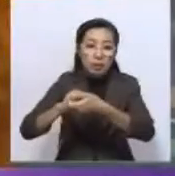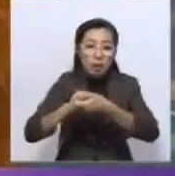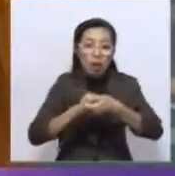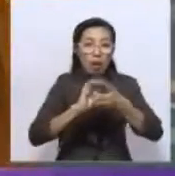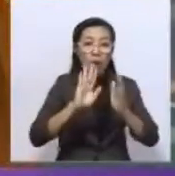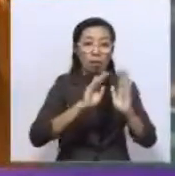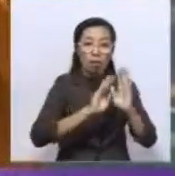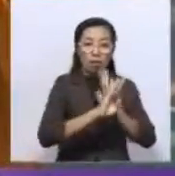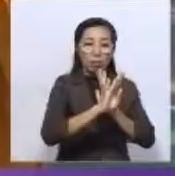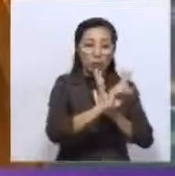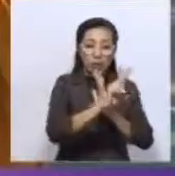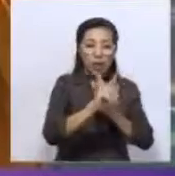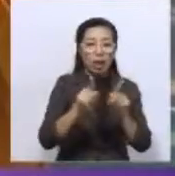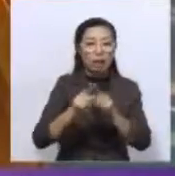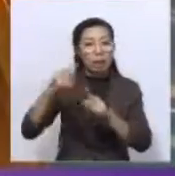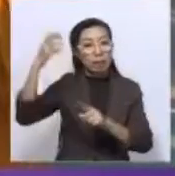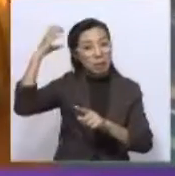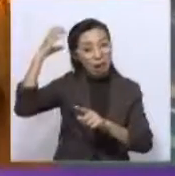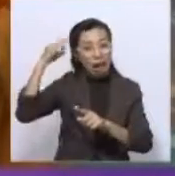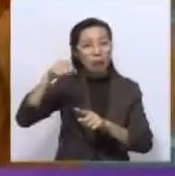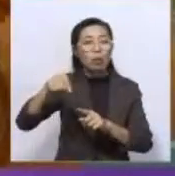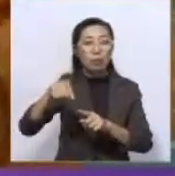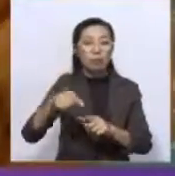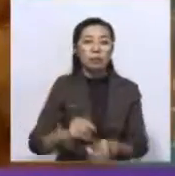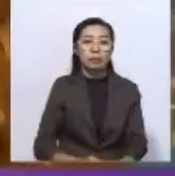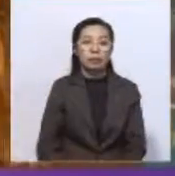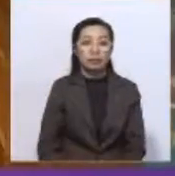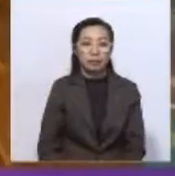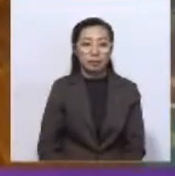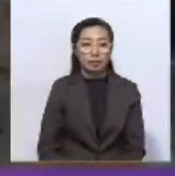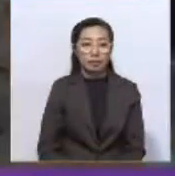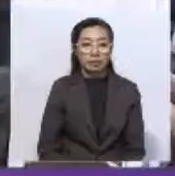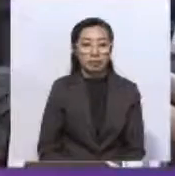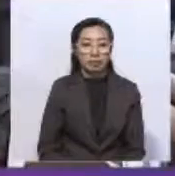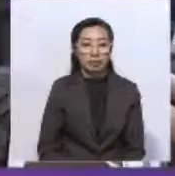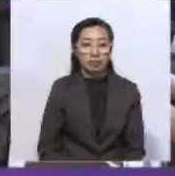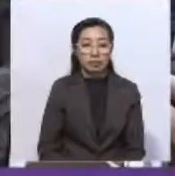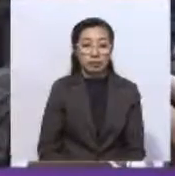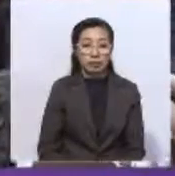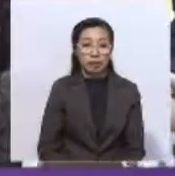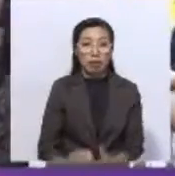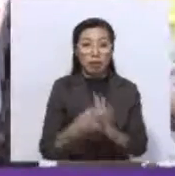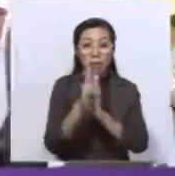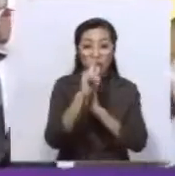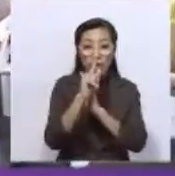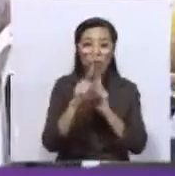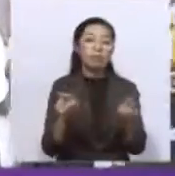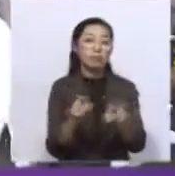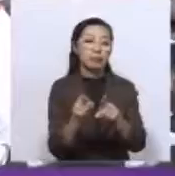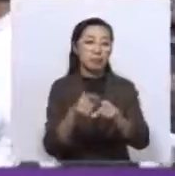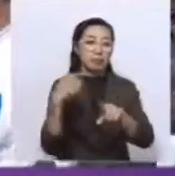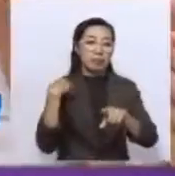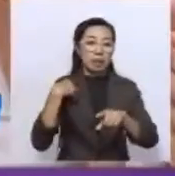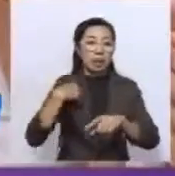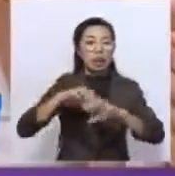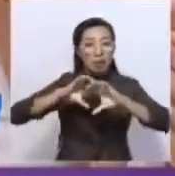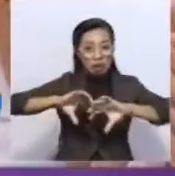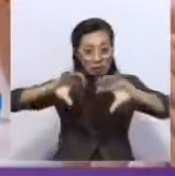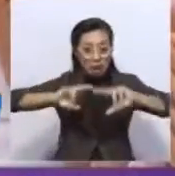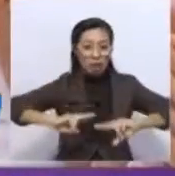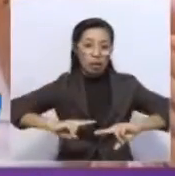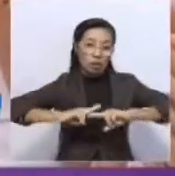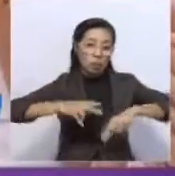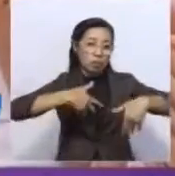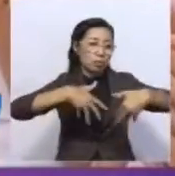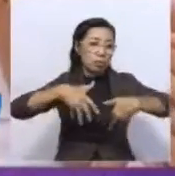างจังหวัดบึงกาฬและแขวงบริคำไซสปป.ลาวศาลเจ้าพ่อหลักเมืองขอนแก่นจังหวัดขอนแก่นหน่วยงานภาครัฐเอกช